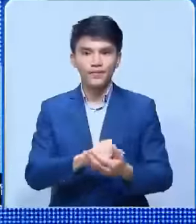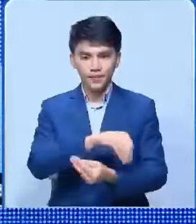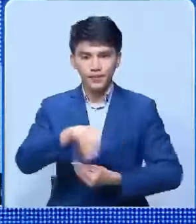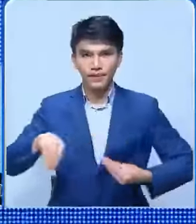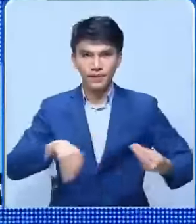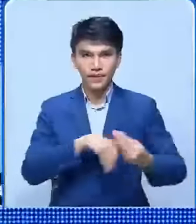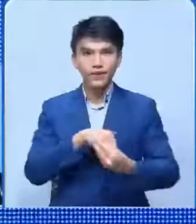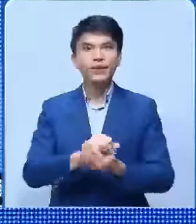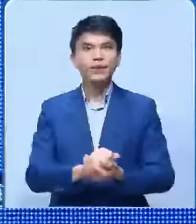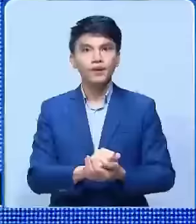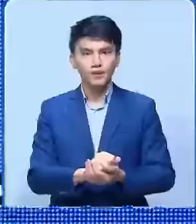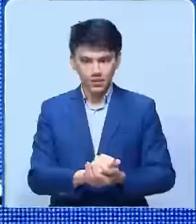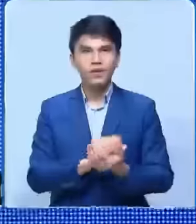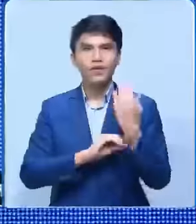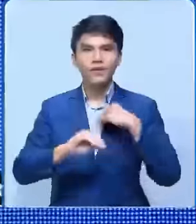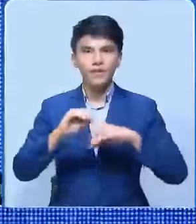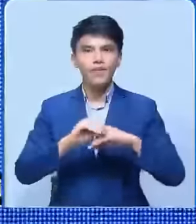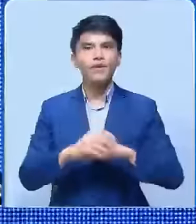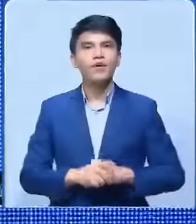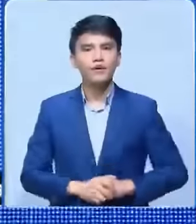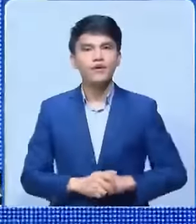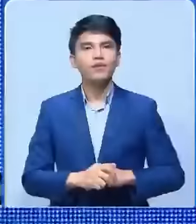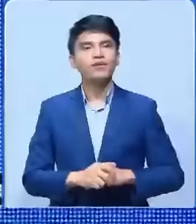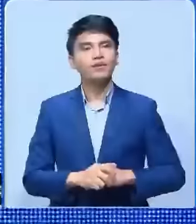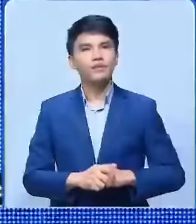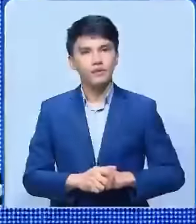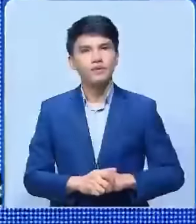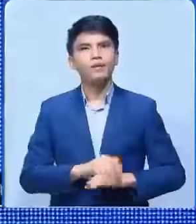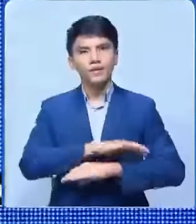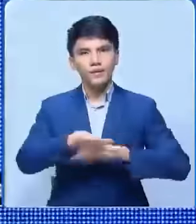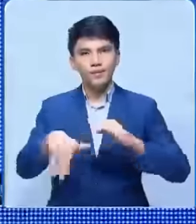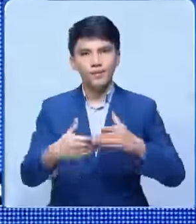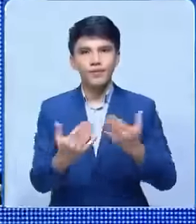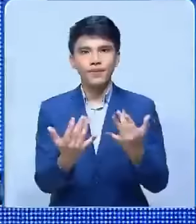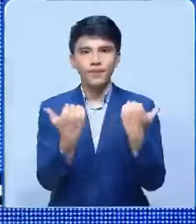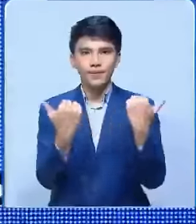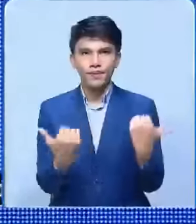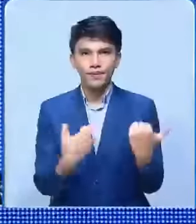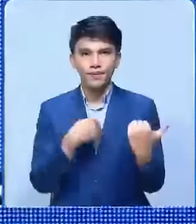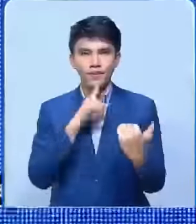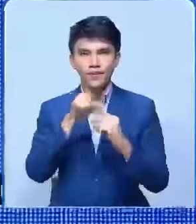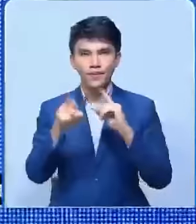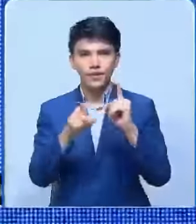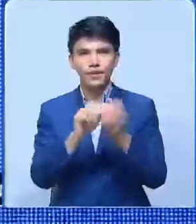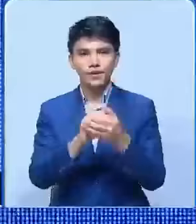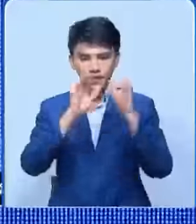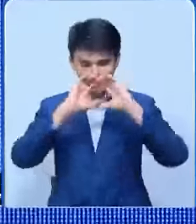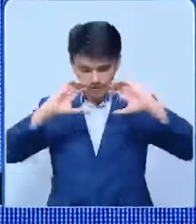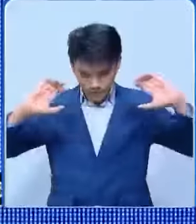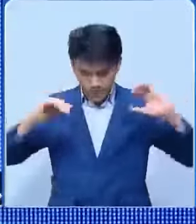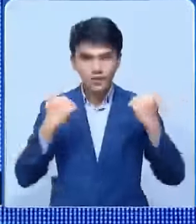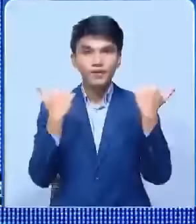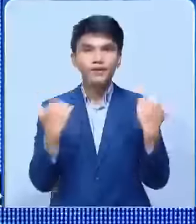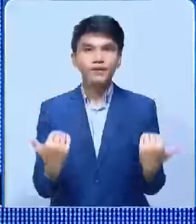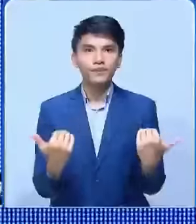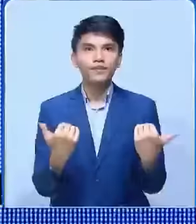จมาตามมาอีกมากมายค่ะและแน่นอนค่ะสิ่งที่ทุกคนรอคอยแล้วก็ถามถึงนะคะรัฐบาลยังคงเดินหน้